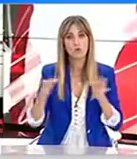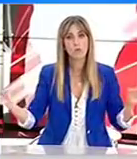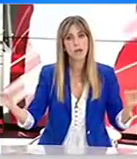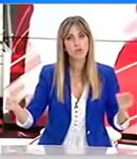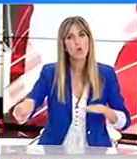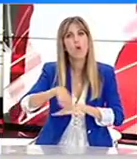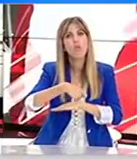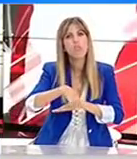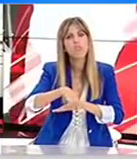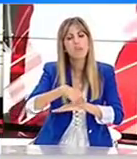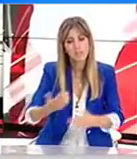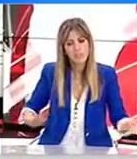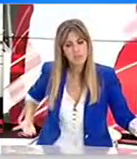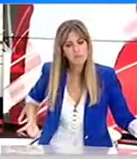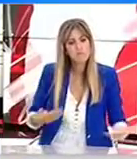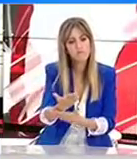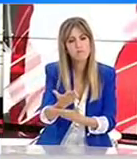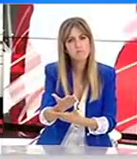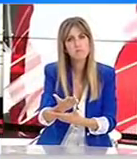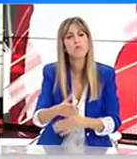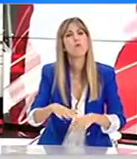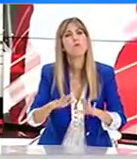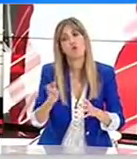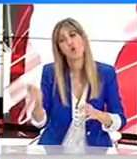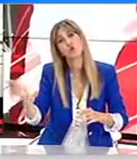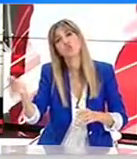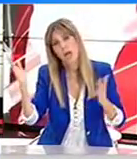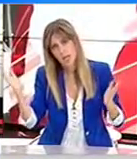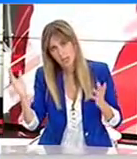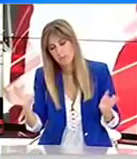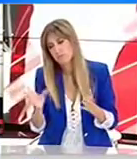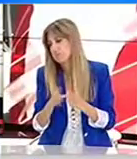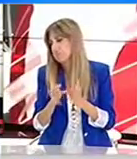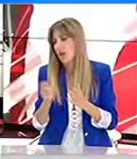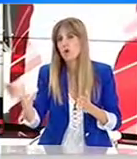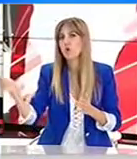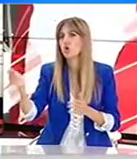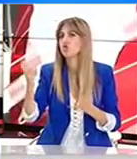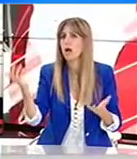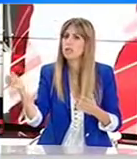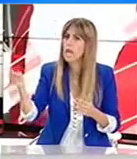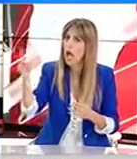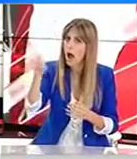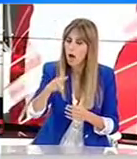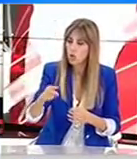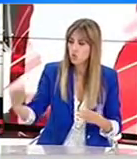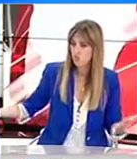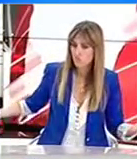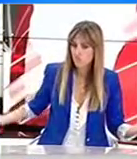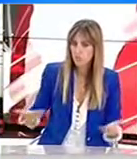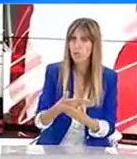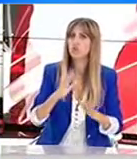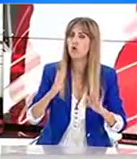δυνατότητα να μπουν αγρότες με 120 δόσεις, όπου είχαν τεράστιο πρόβλημα ρευστότητας εξαιτίας του ξεπουλήματος της αγροτικής